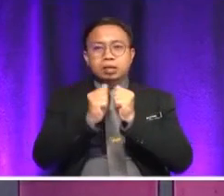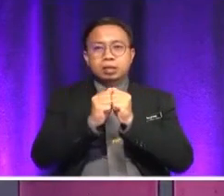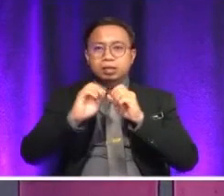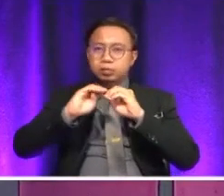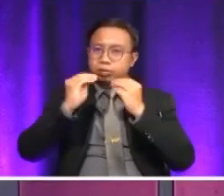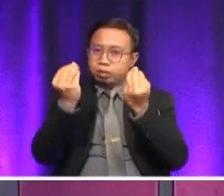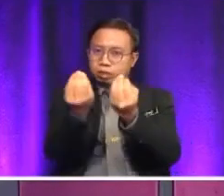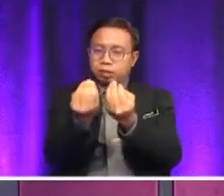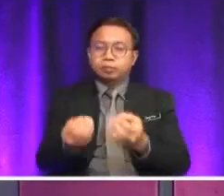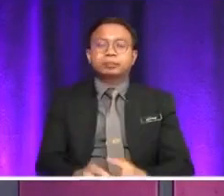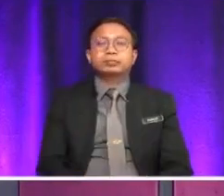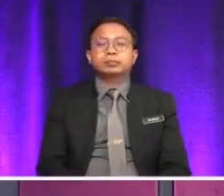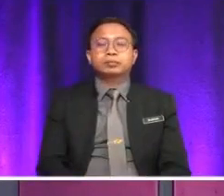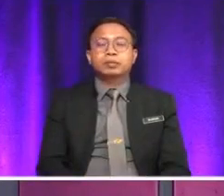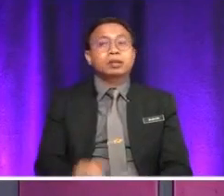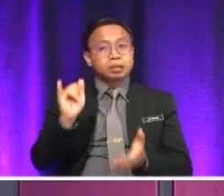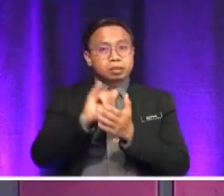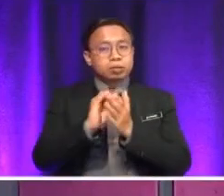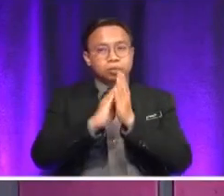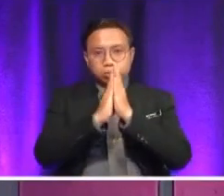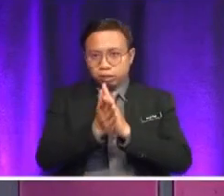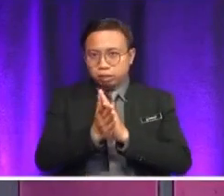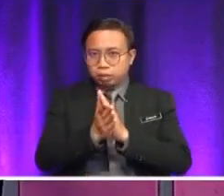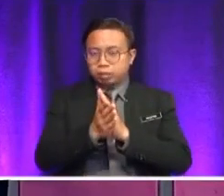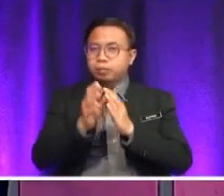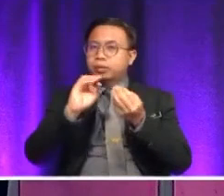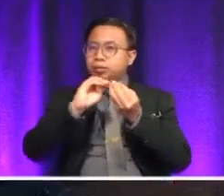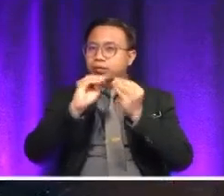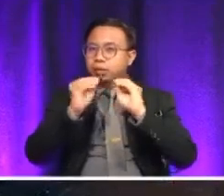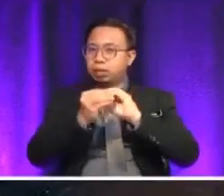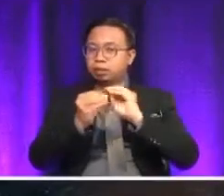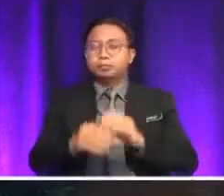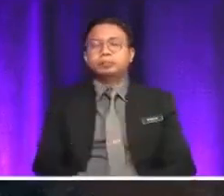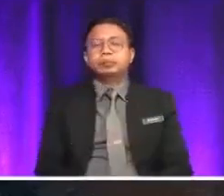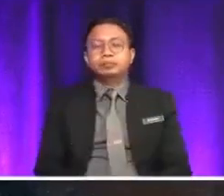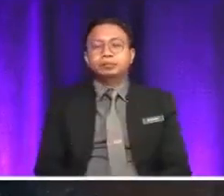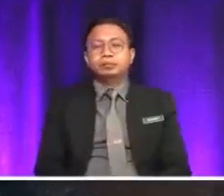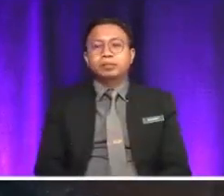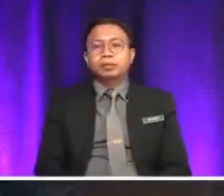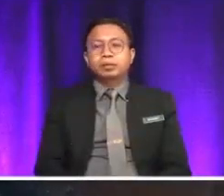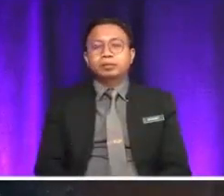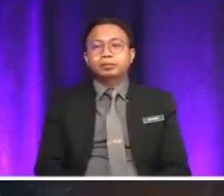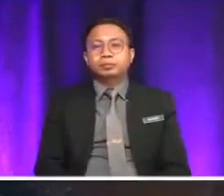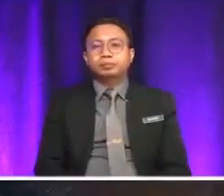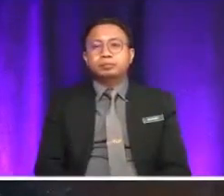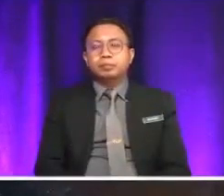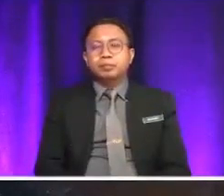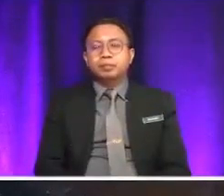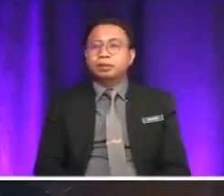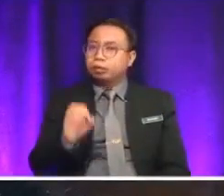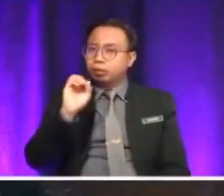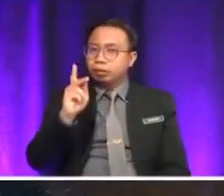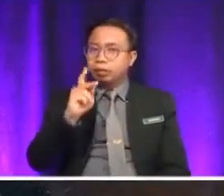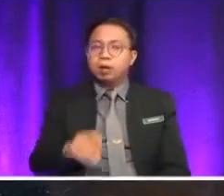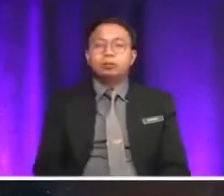ataupun masyarakat. Itu yang jadi masalah di sana. Itu tak nak sebenarnya cikgu kan? Ya, betul. Ya.